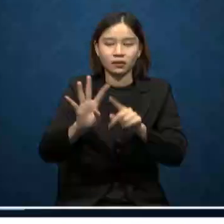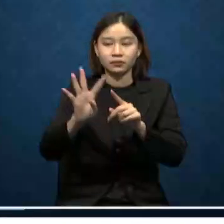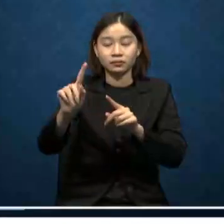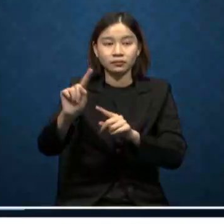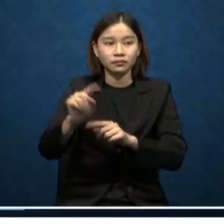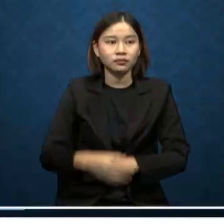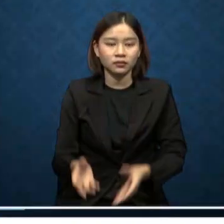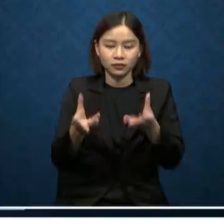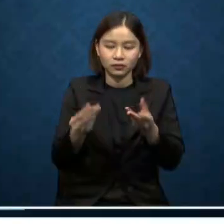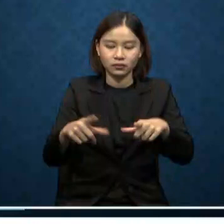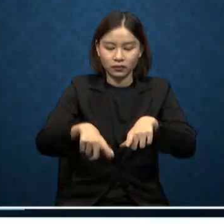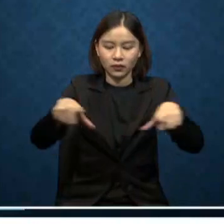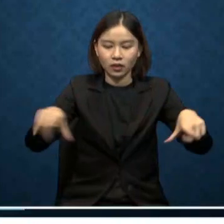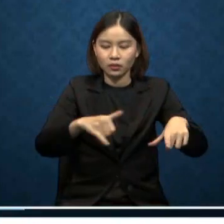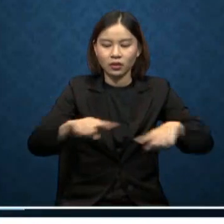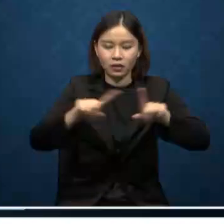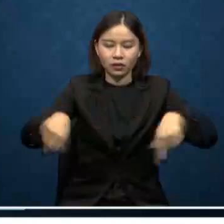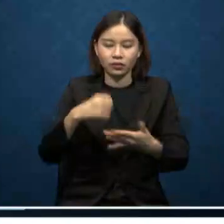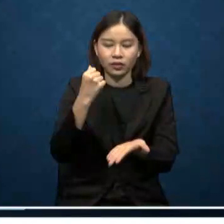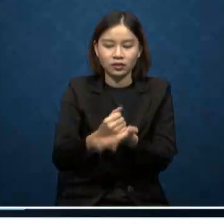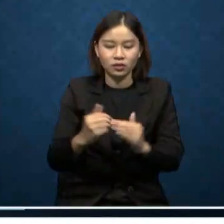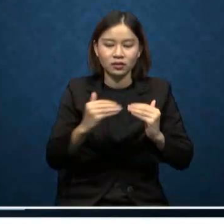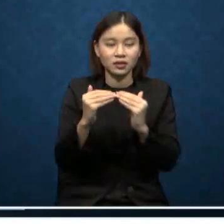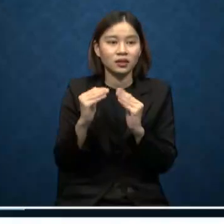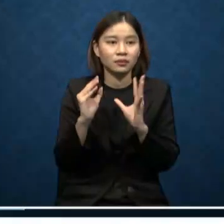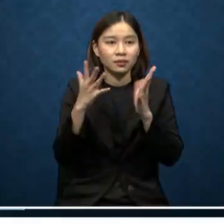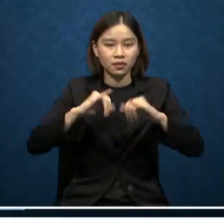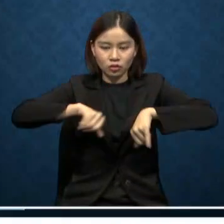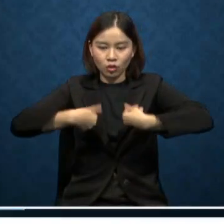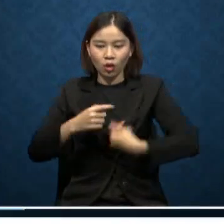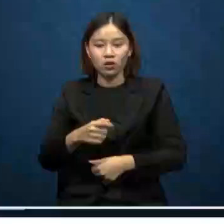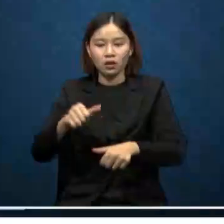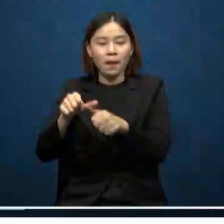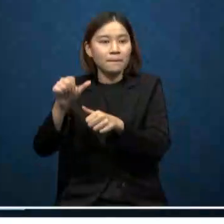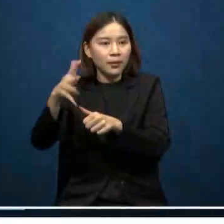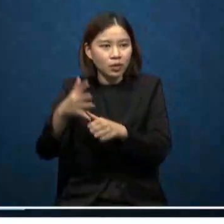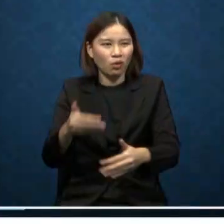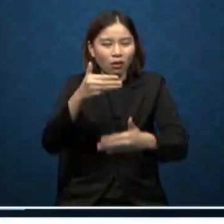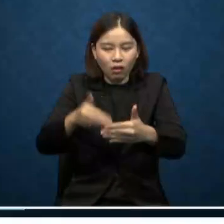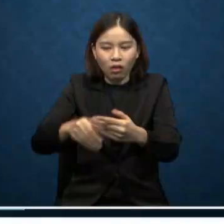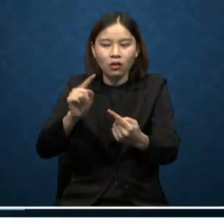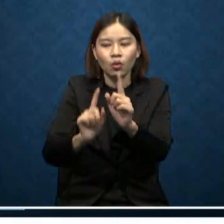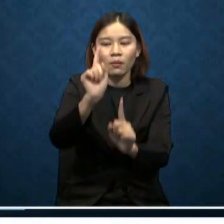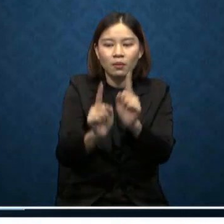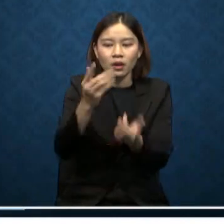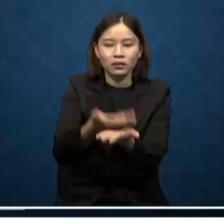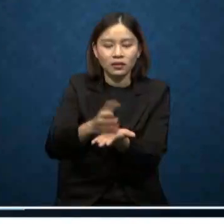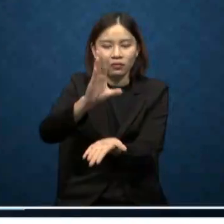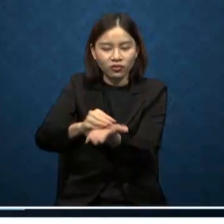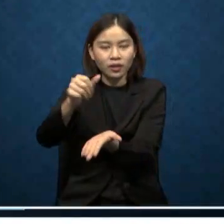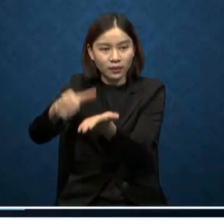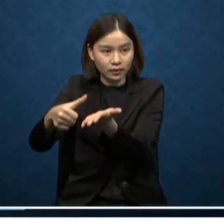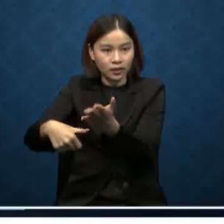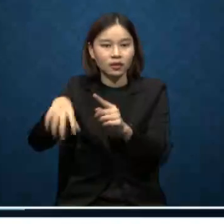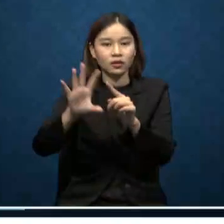ที่ดนบางส่วนไมมอกษสิunal และจของเมื่iesoก็เป็อปษัรในการประเมลิและการจเก็บประสีและก็ห้